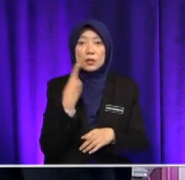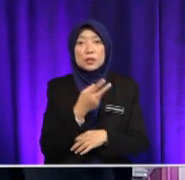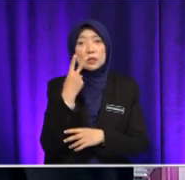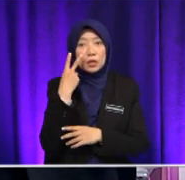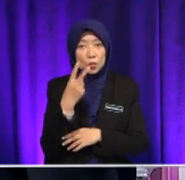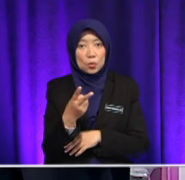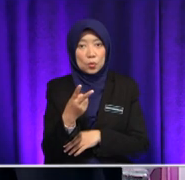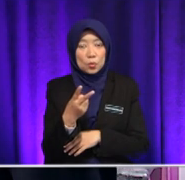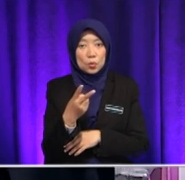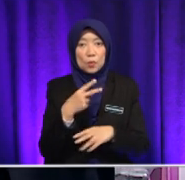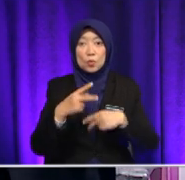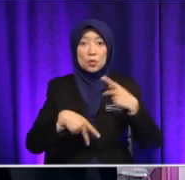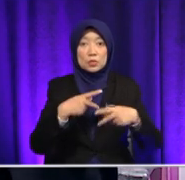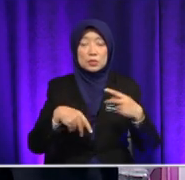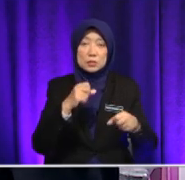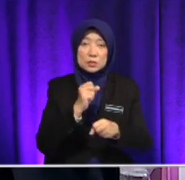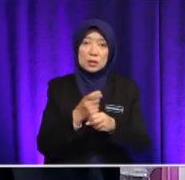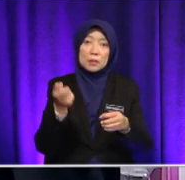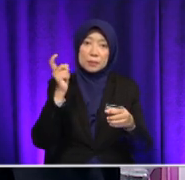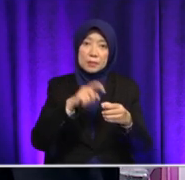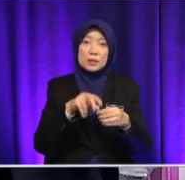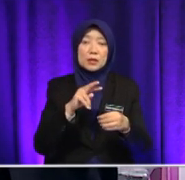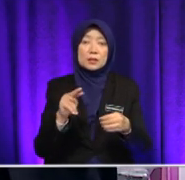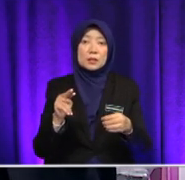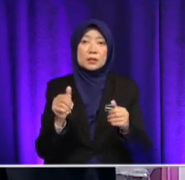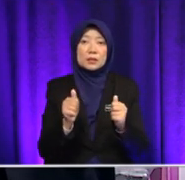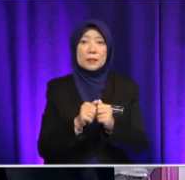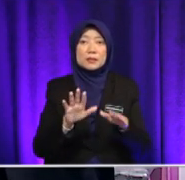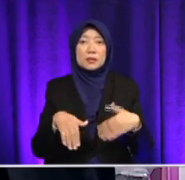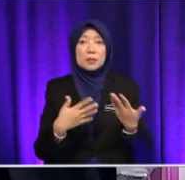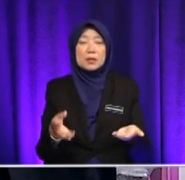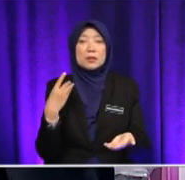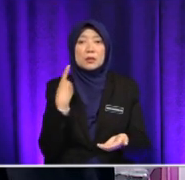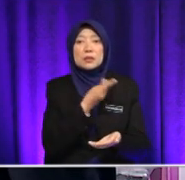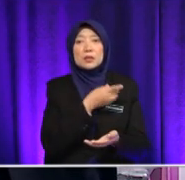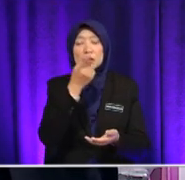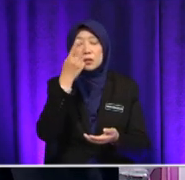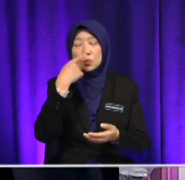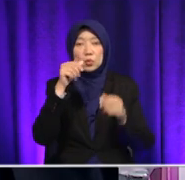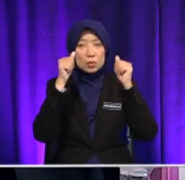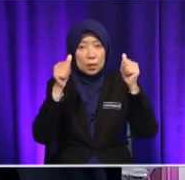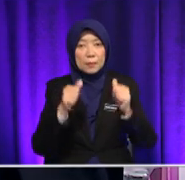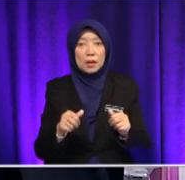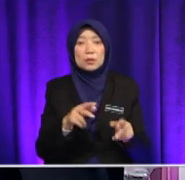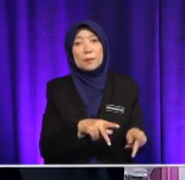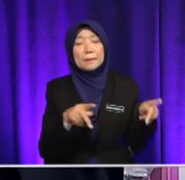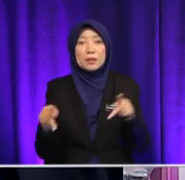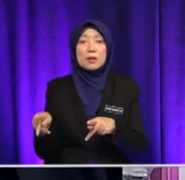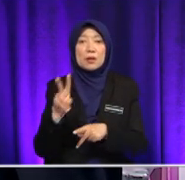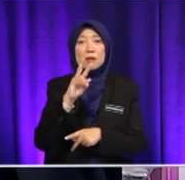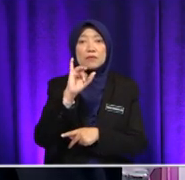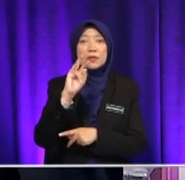eee proses kerja ini ber dengan macam mana kita nak tampar atau mungkin ternak pindahkan Winner